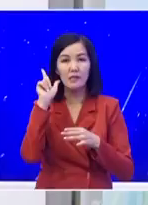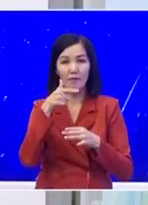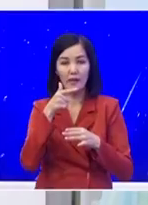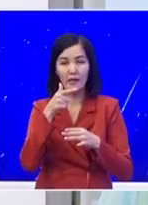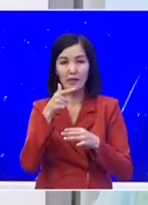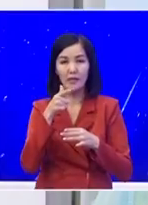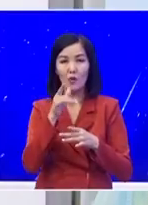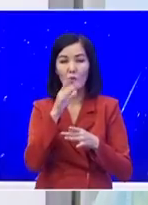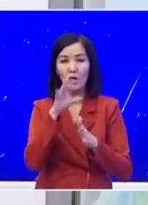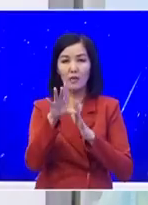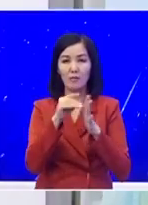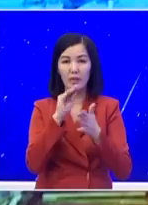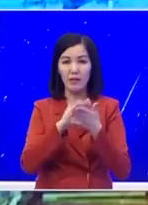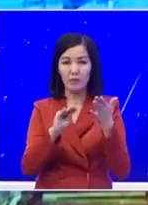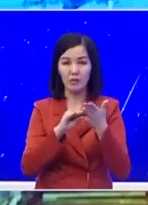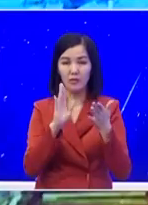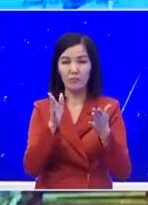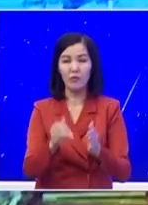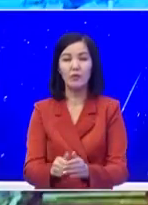уақытты белгілейді.